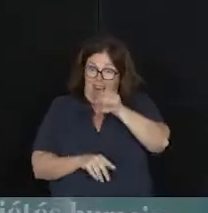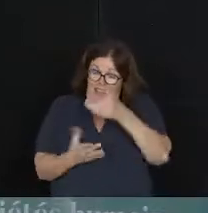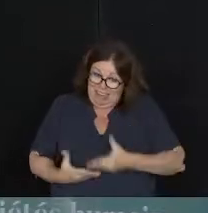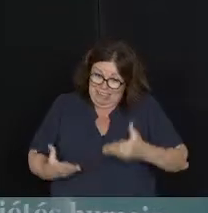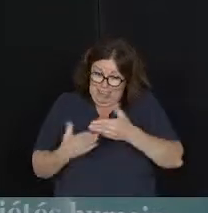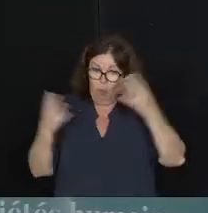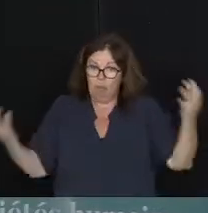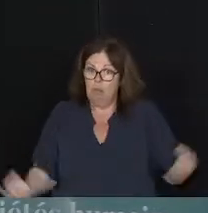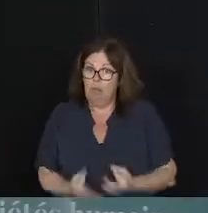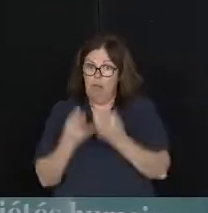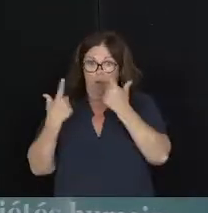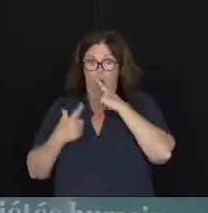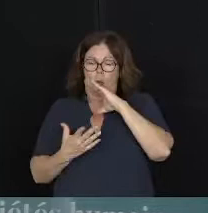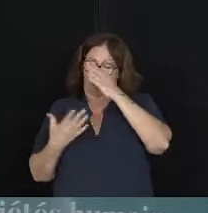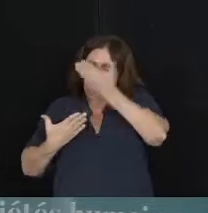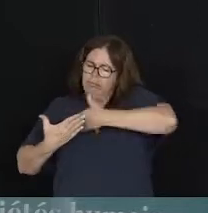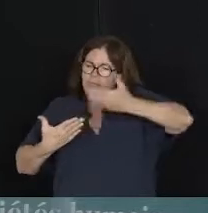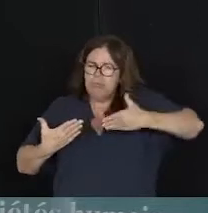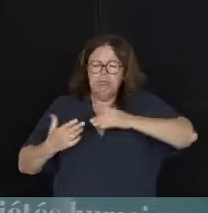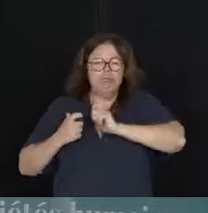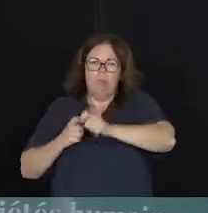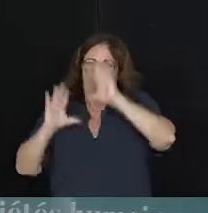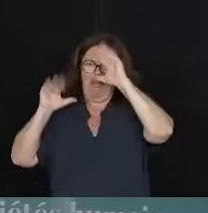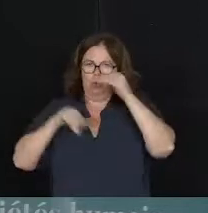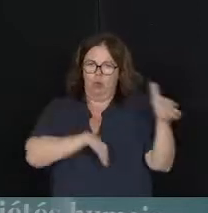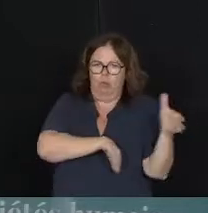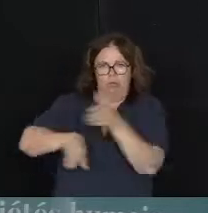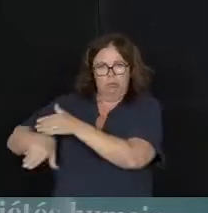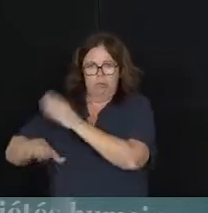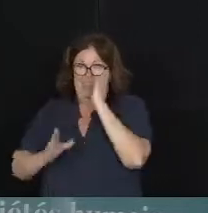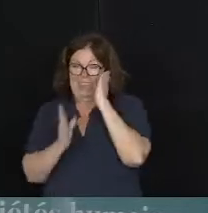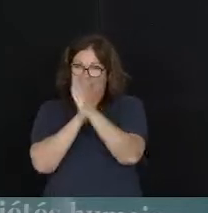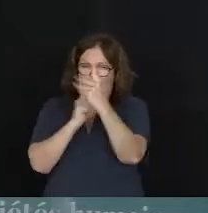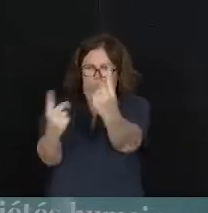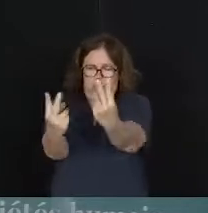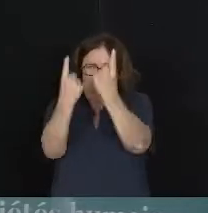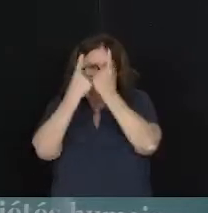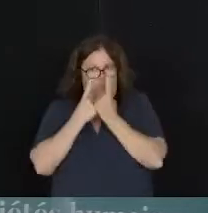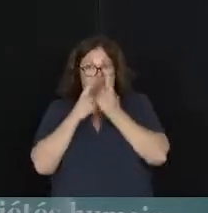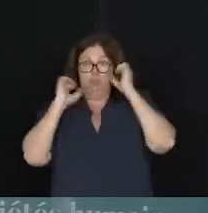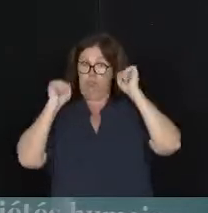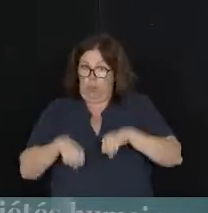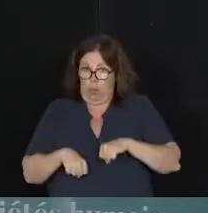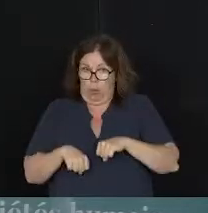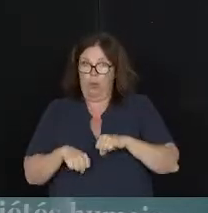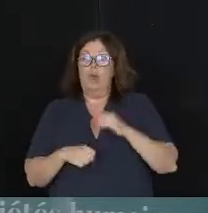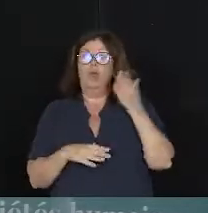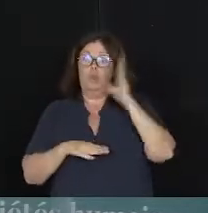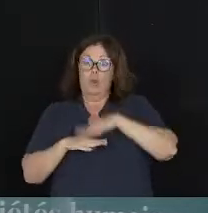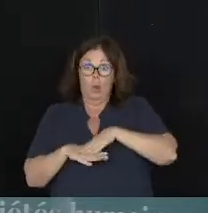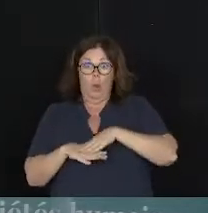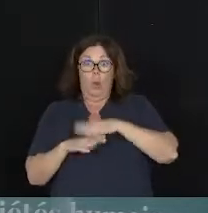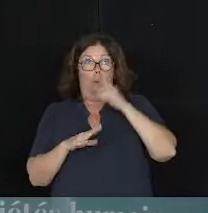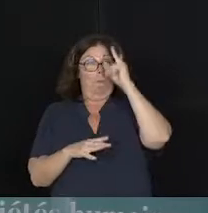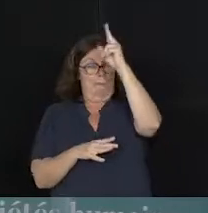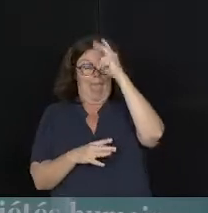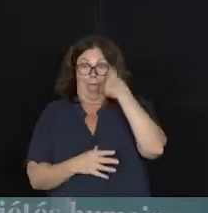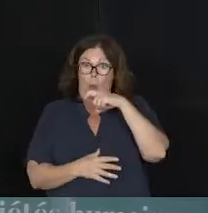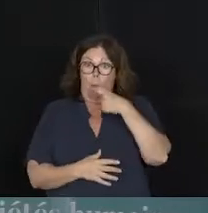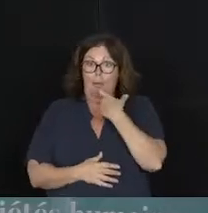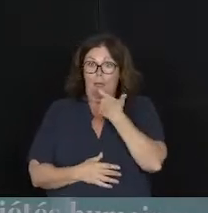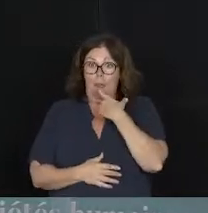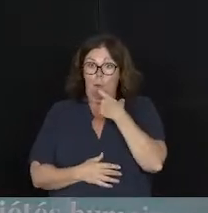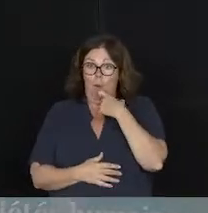livret militaire sans témoin, donc à la va-vite. Et donc à Paris en août 14, eh bien, on constate une augmentation